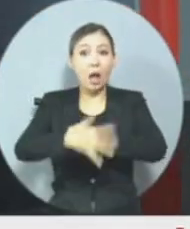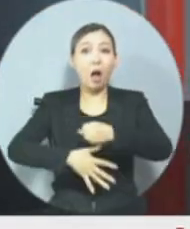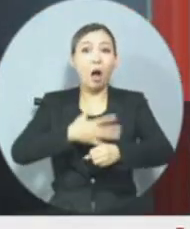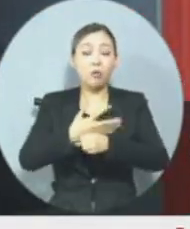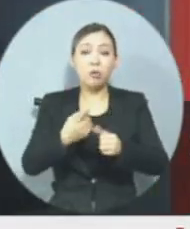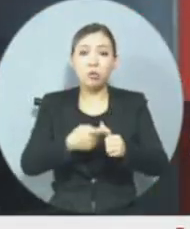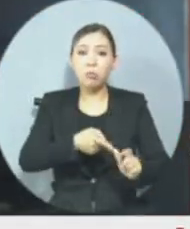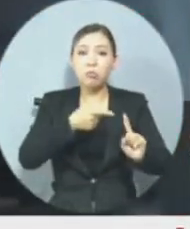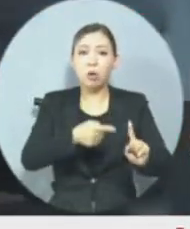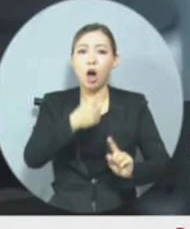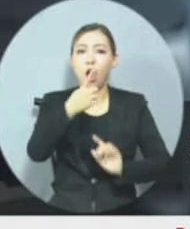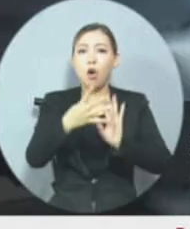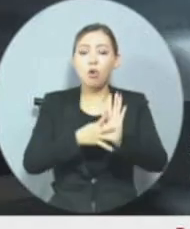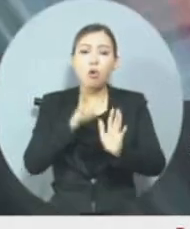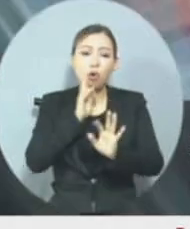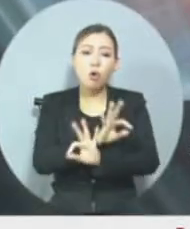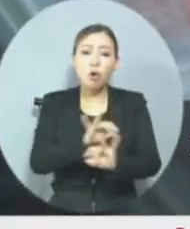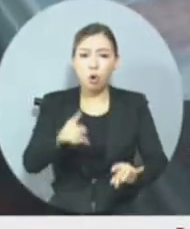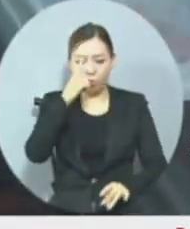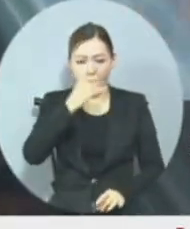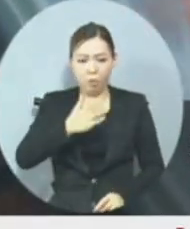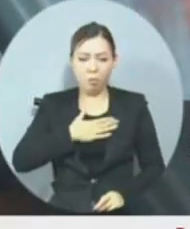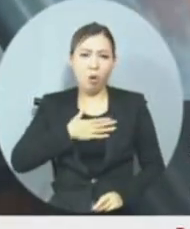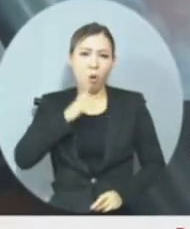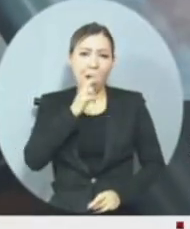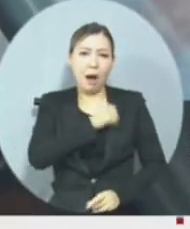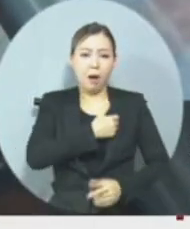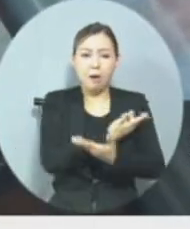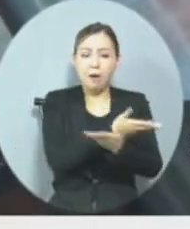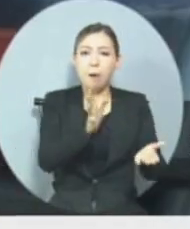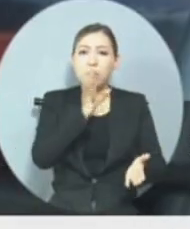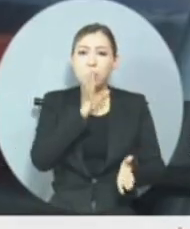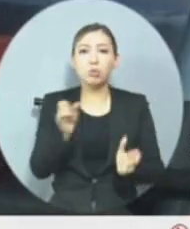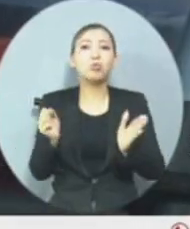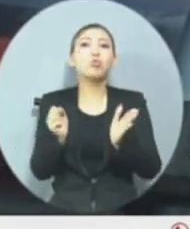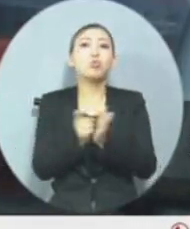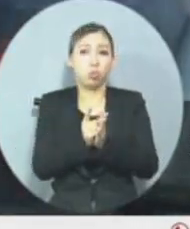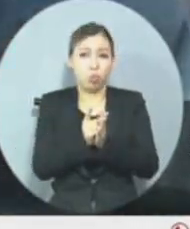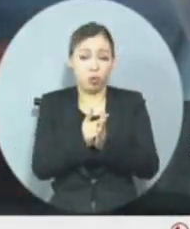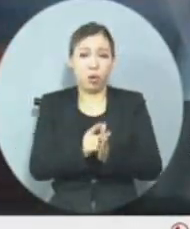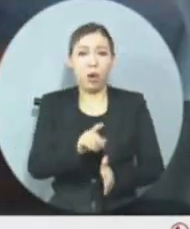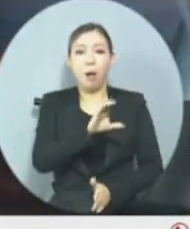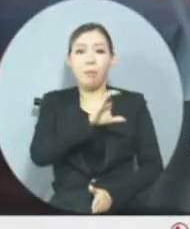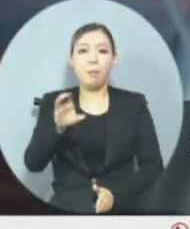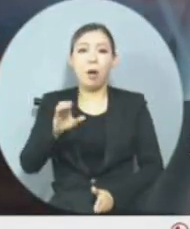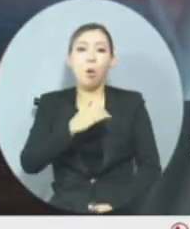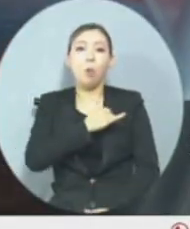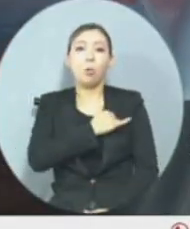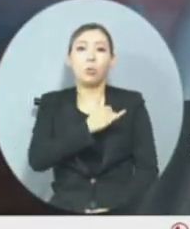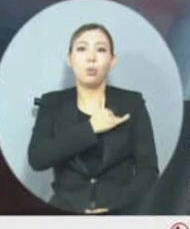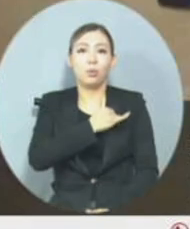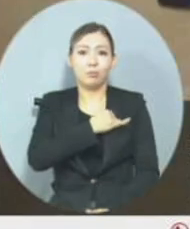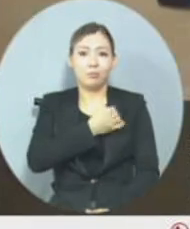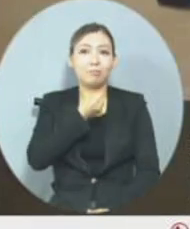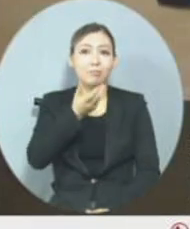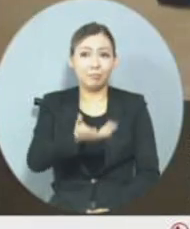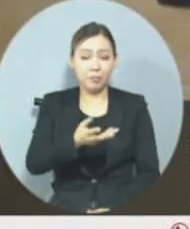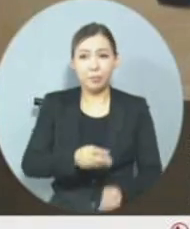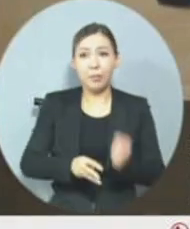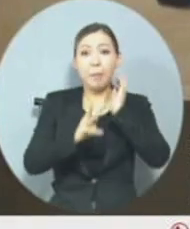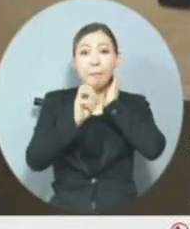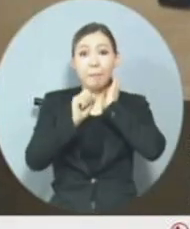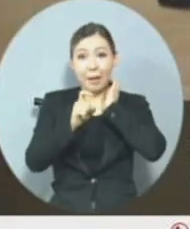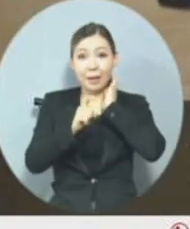19 хүнсний бүтээгдэхүүнээр дотоодын хэрэгцээг хангах чухал хувийн нэмэр оруулна гэдгийг аж ахуйн нэгжийн удирдлагууд хэлж байна. Махны салбарт